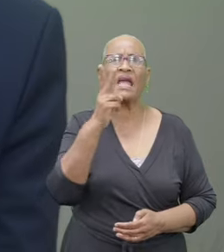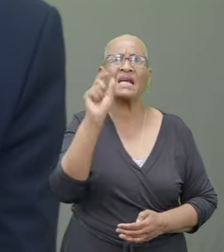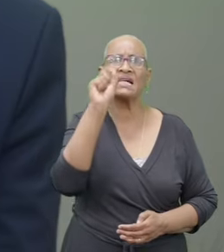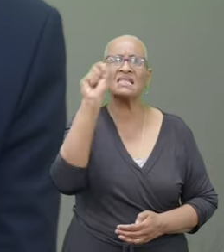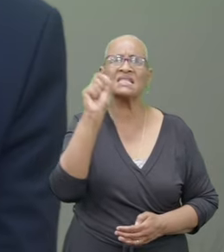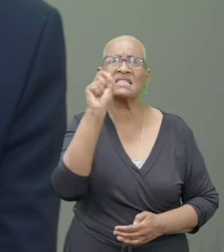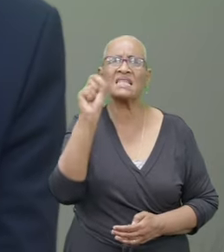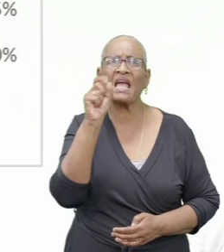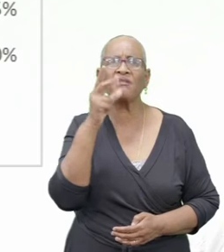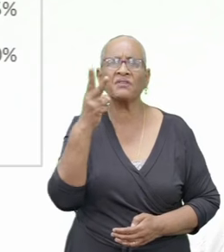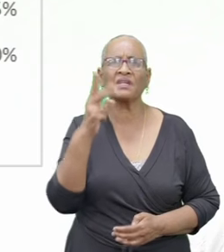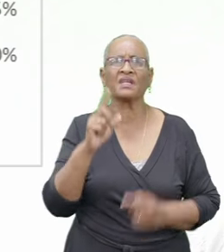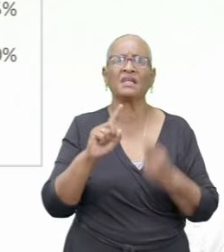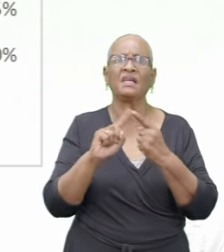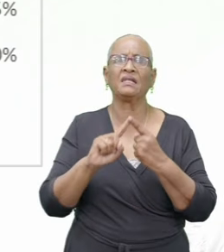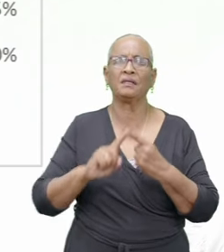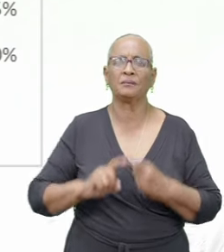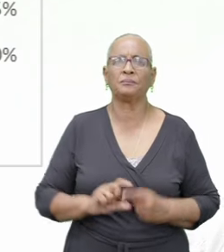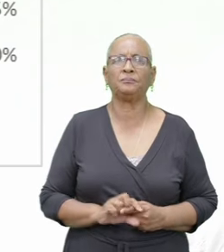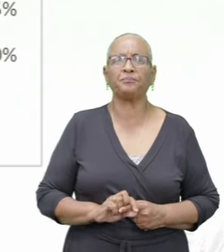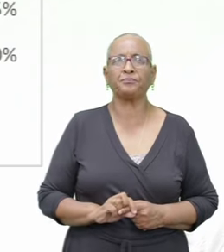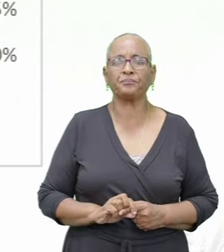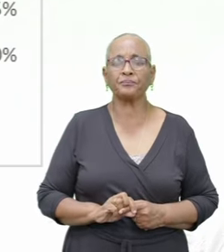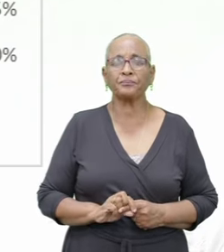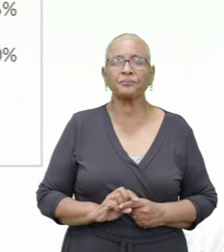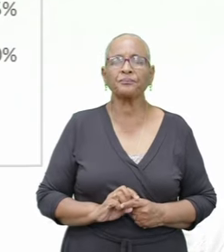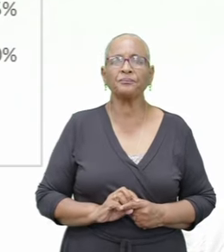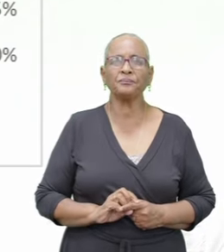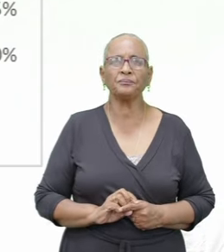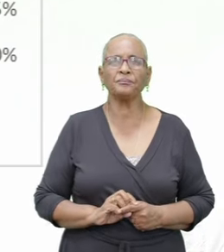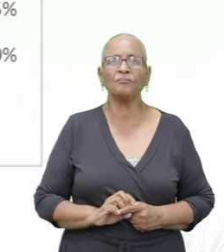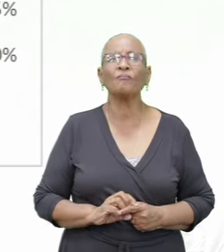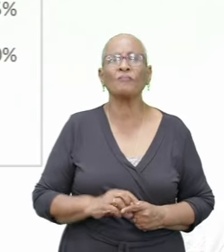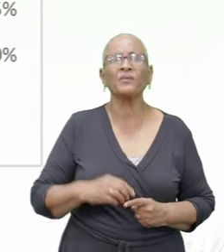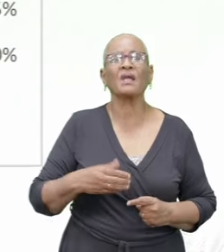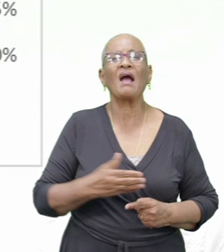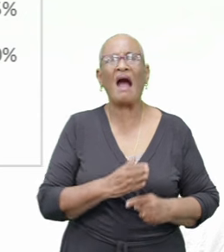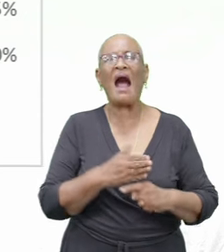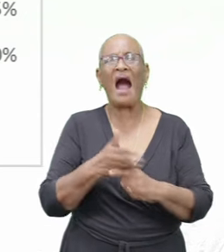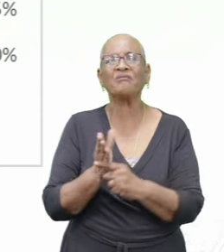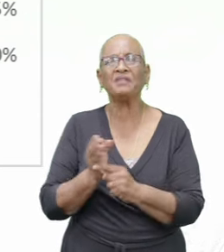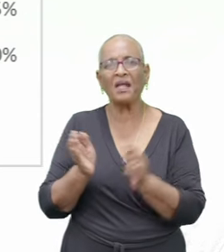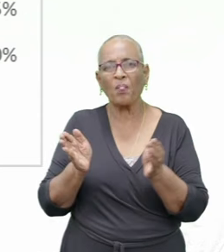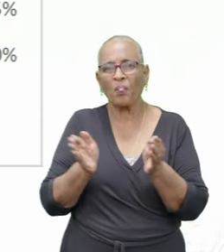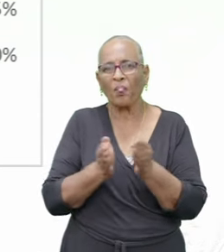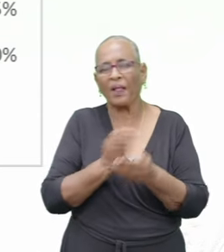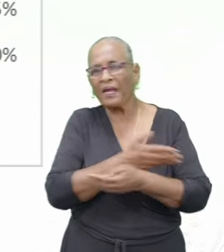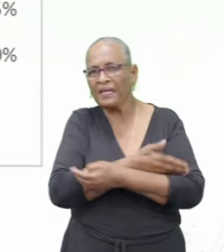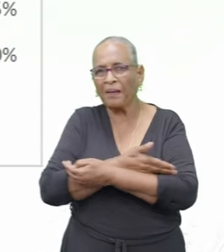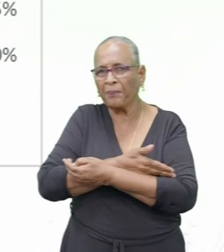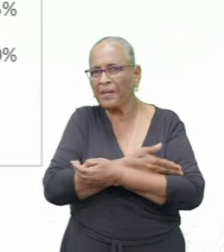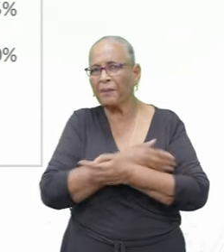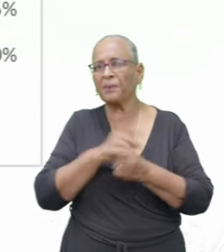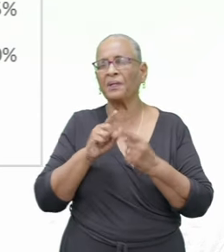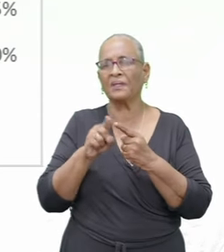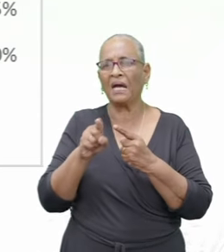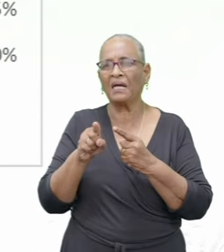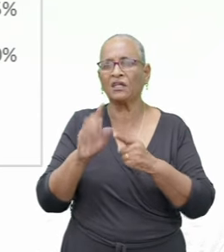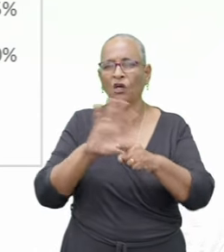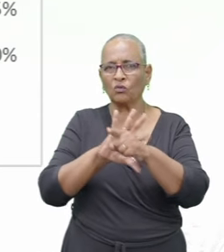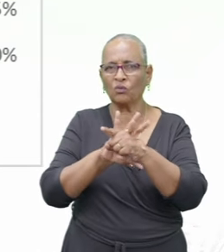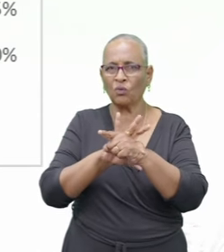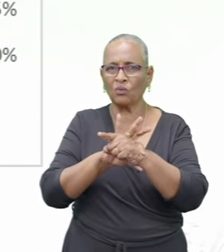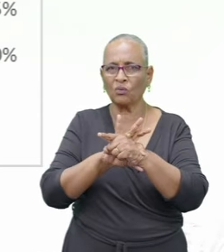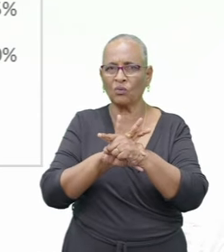moeten vaststellen, 1. Dat een NICU-afdeling, en er zijn doktoren hier,